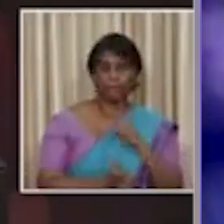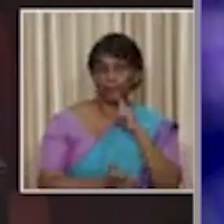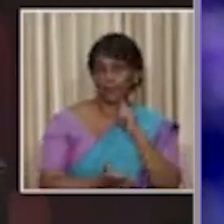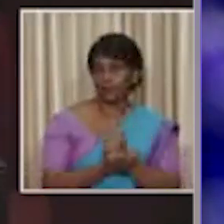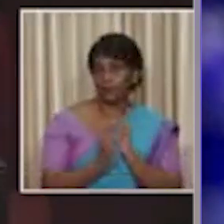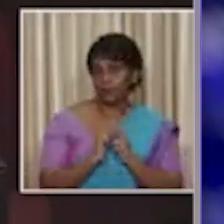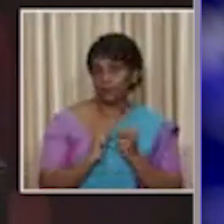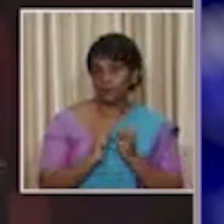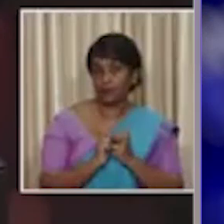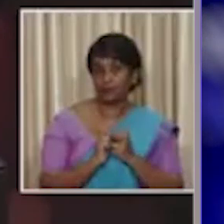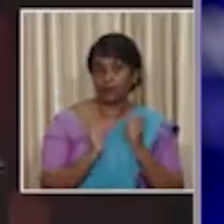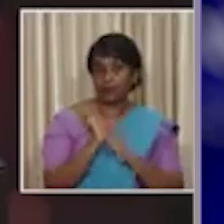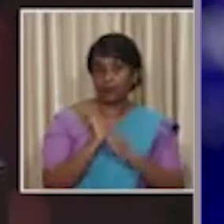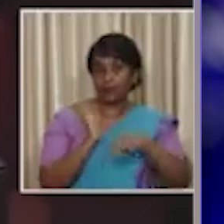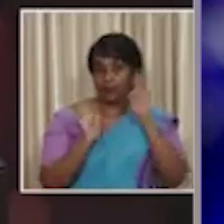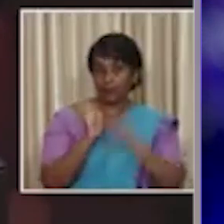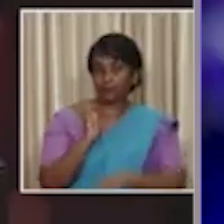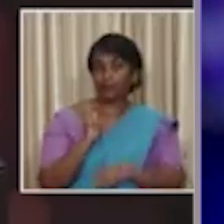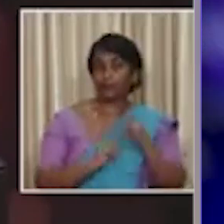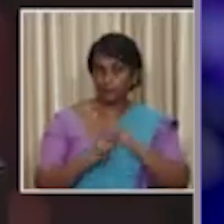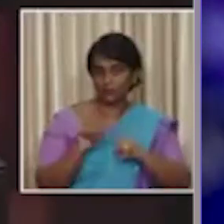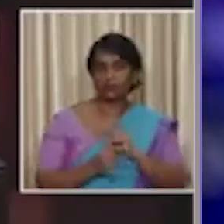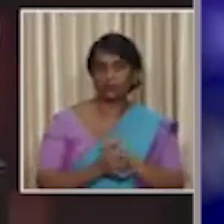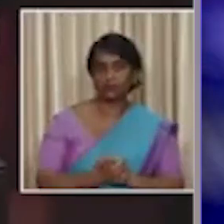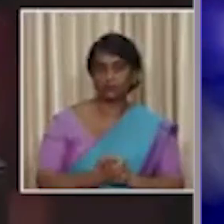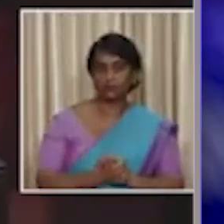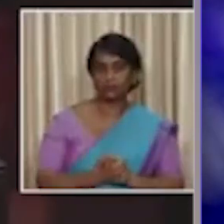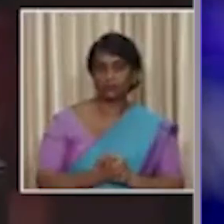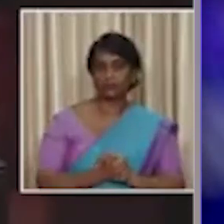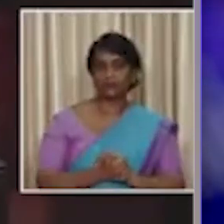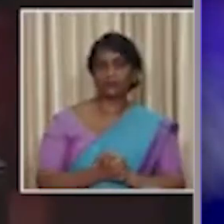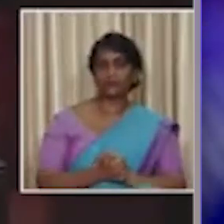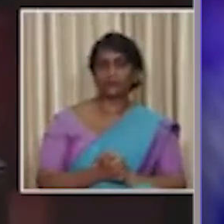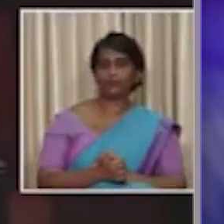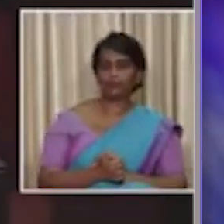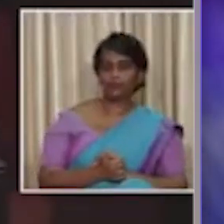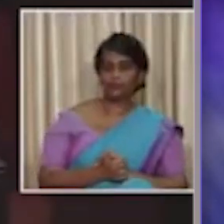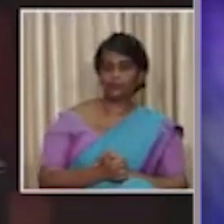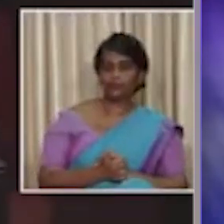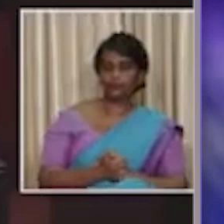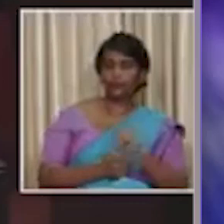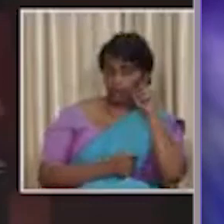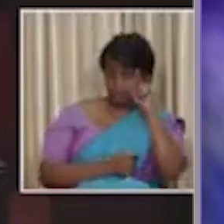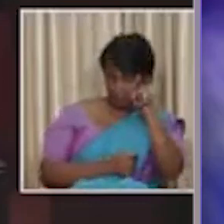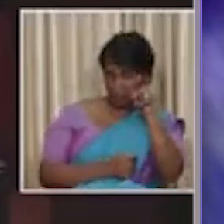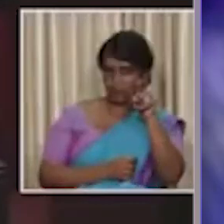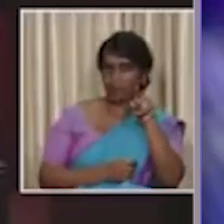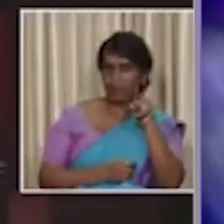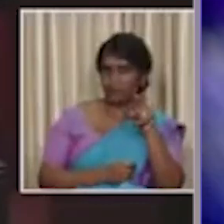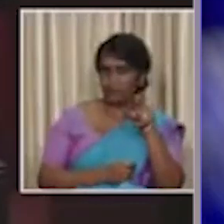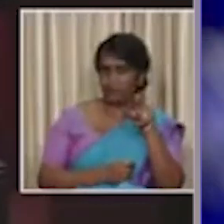பெசில் ராஜபக்ஷ, நிபாட் கெப்ட்ரால், தபஜுதி லக்ஷ்மண், பி பி ஜெயசுந்தர, ஆர்டிகல மற்றும் நாணய சபை